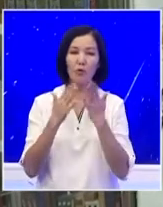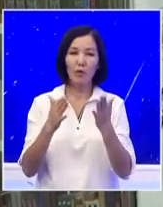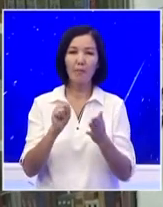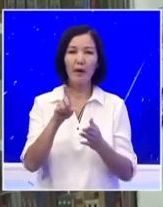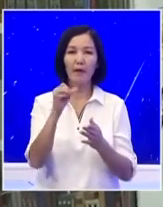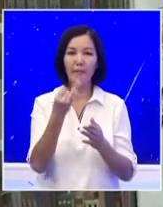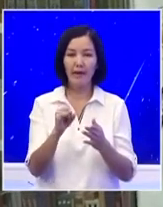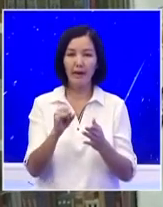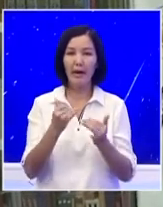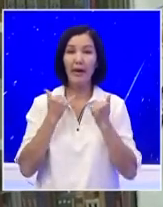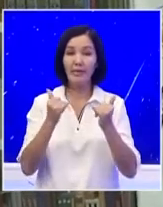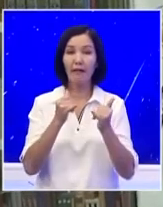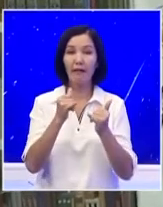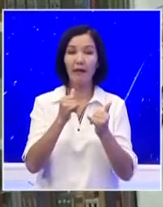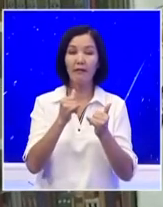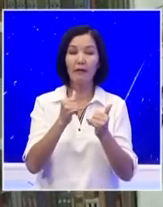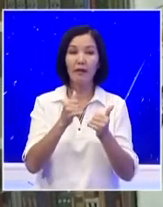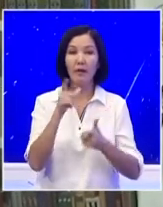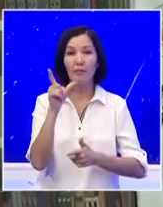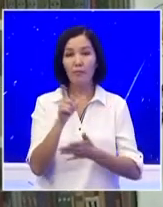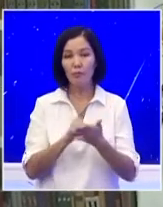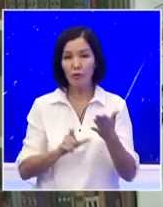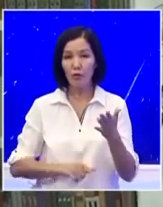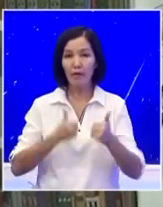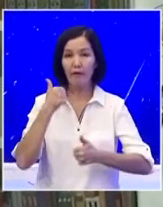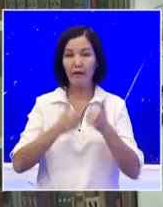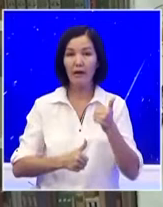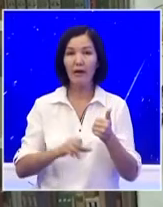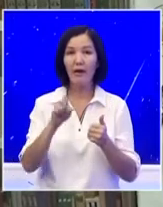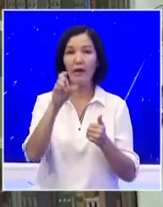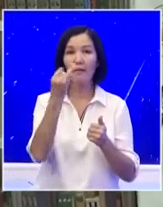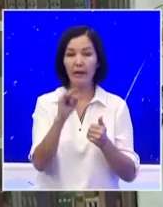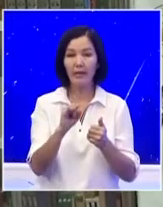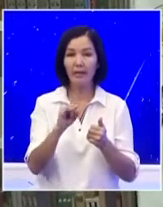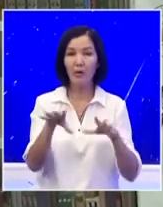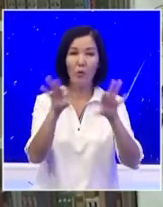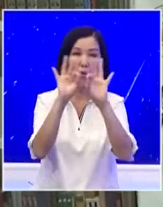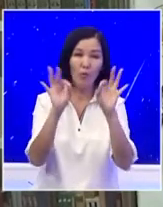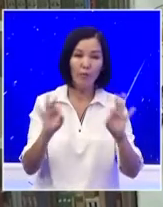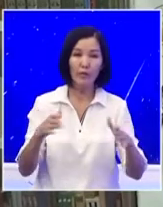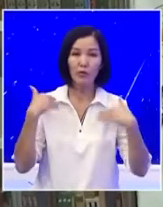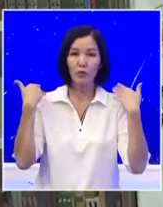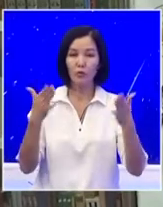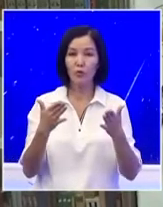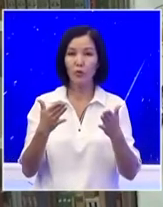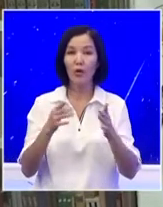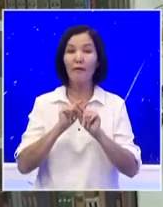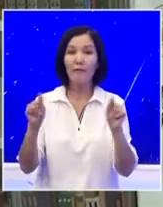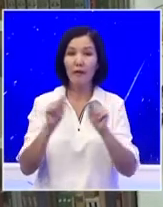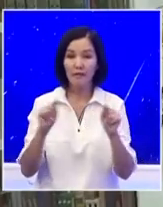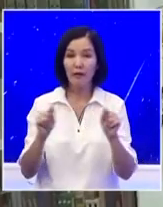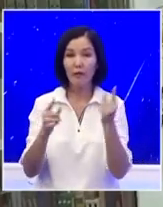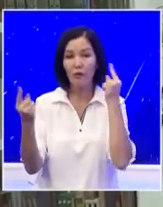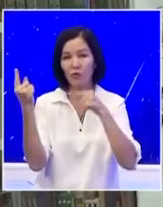арналған мүшайраға болғаннан кейін Абайдың болмысын ашу, Абайдың адамзатқа қалдырған мол мұрасының мәнін